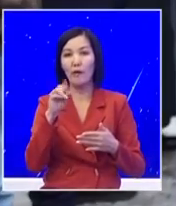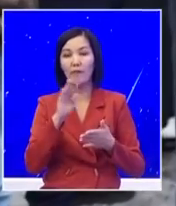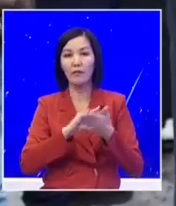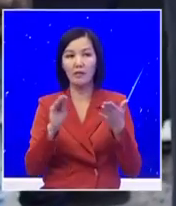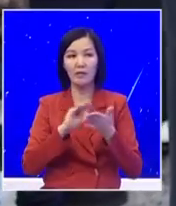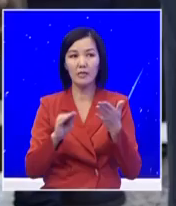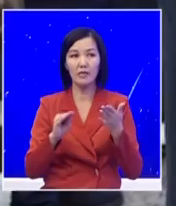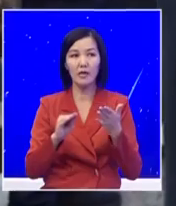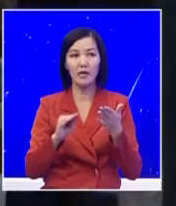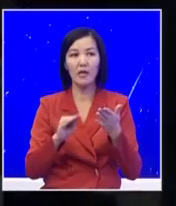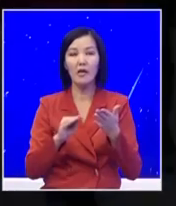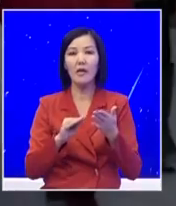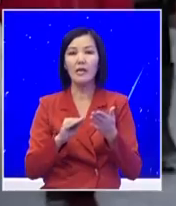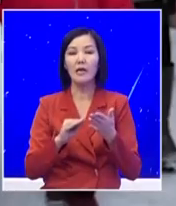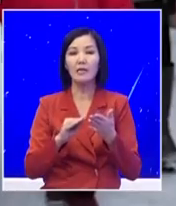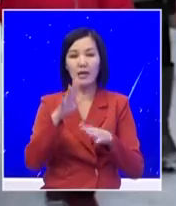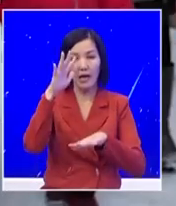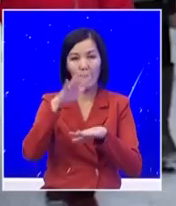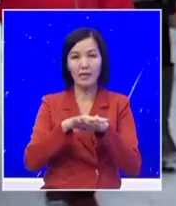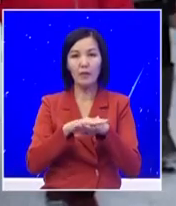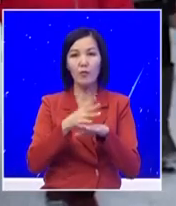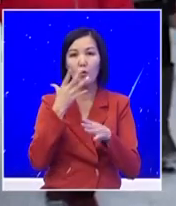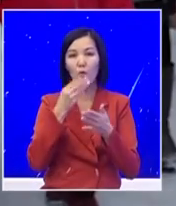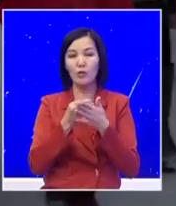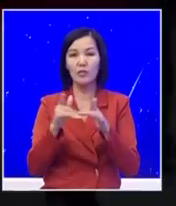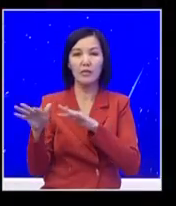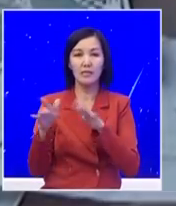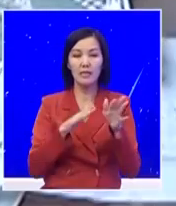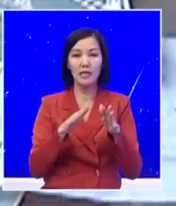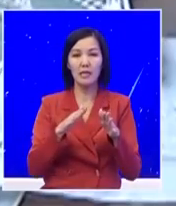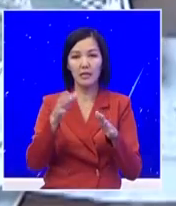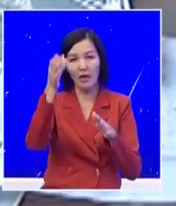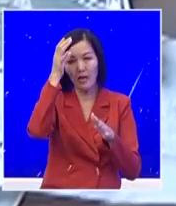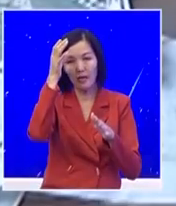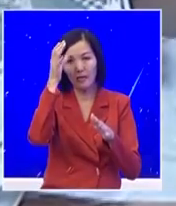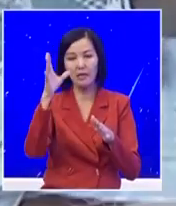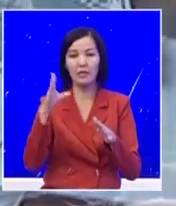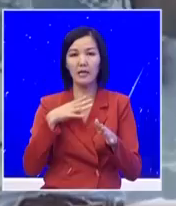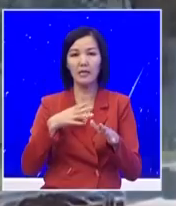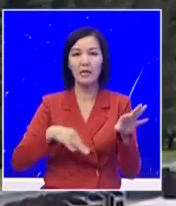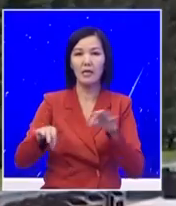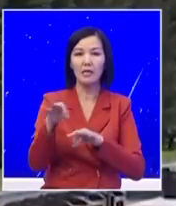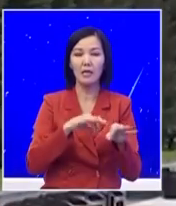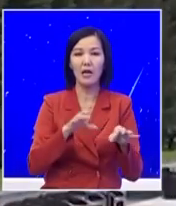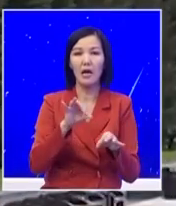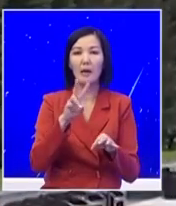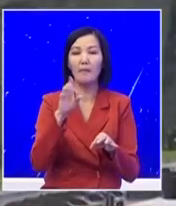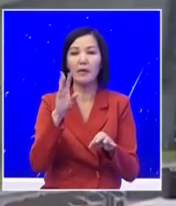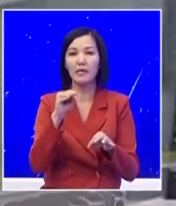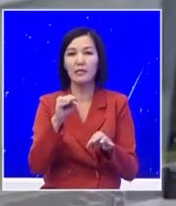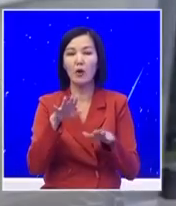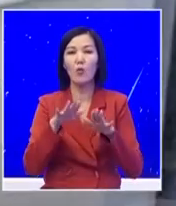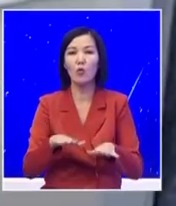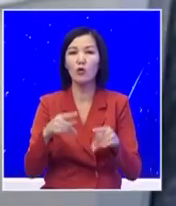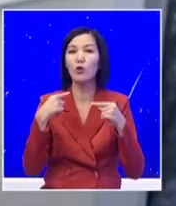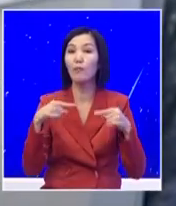болса да бас бола білген, іскерлігін, азаматтығын, алғырлығын айтты. Ал белгілі сәулетші Ақмырза Рүстембековтің орны